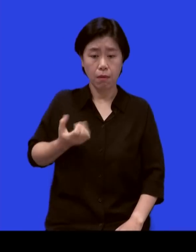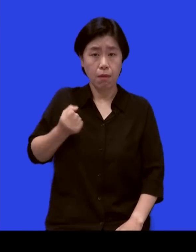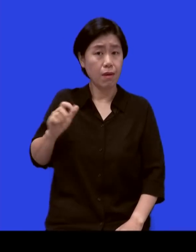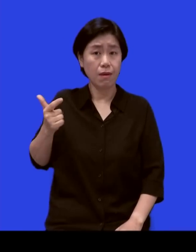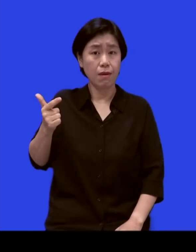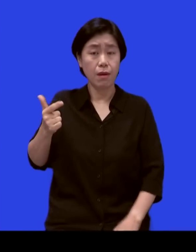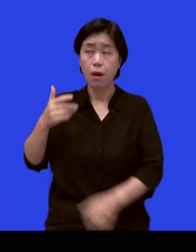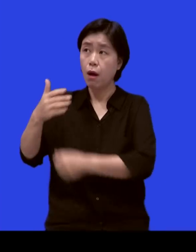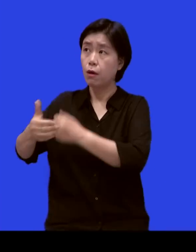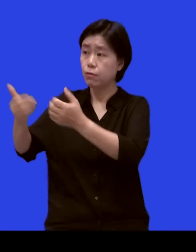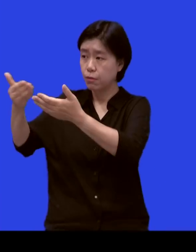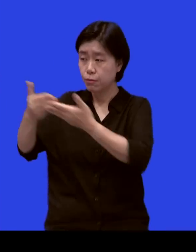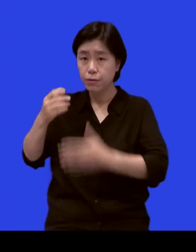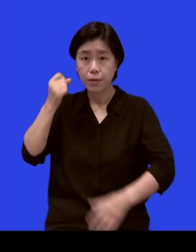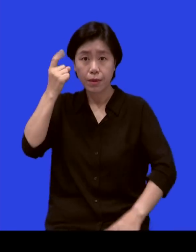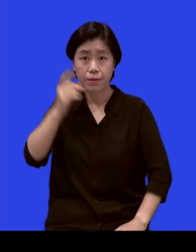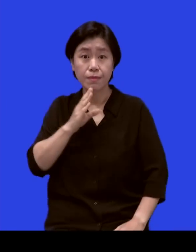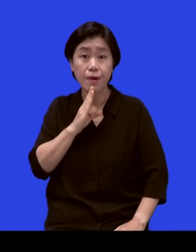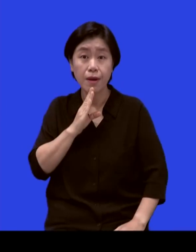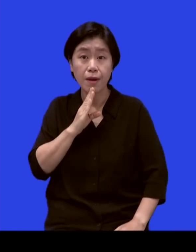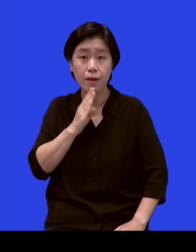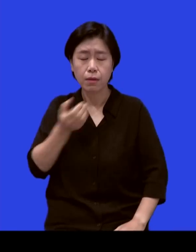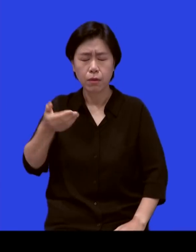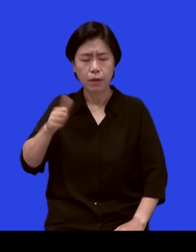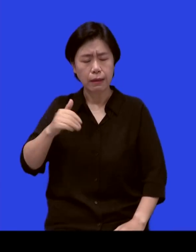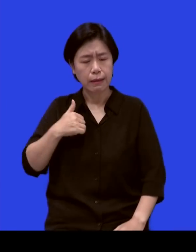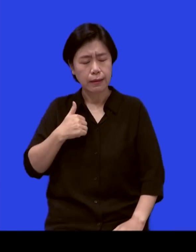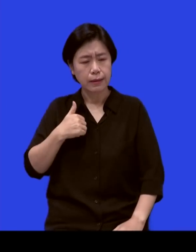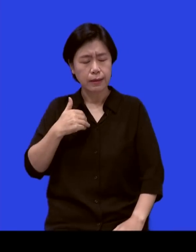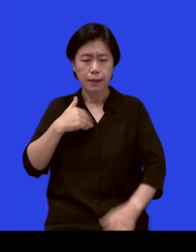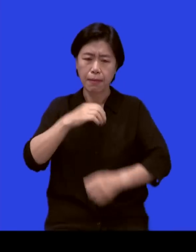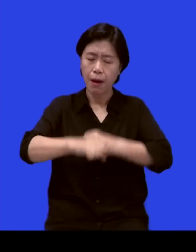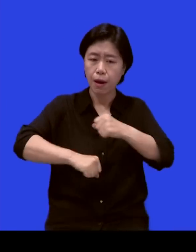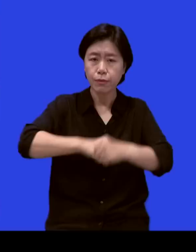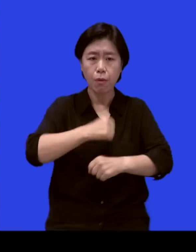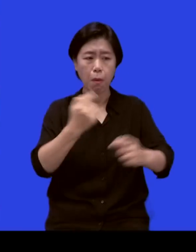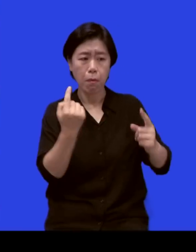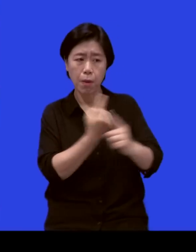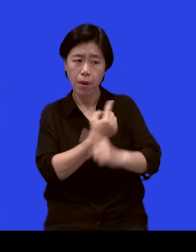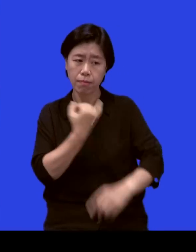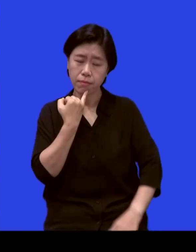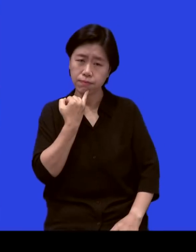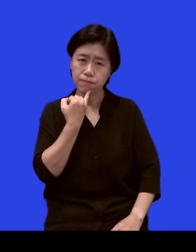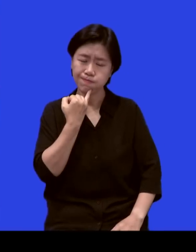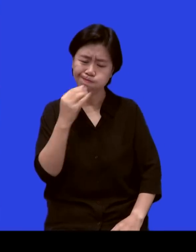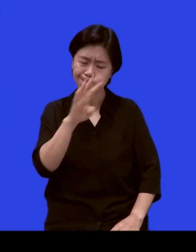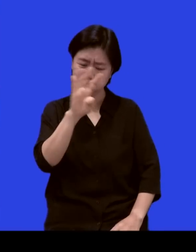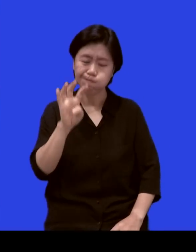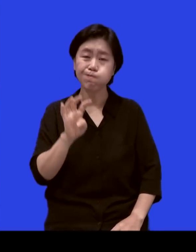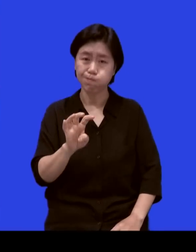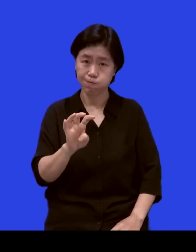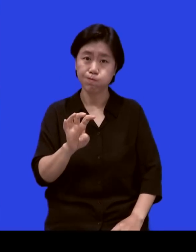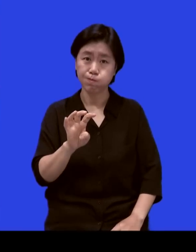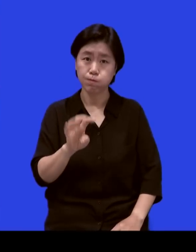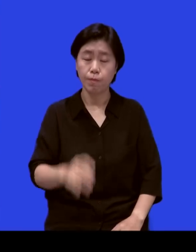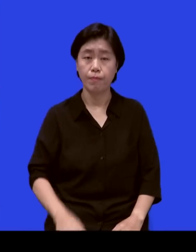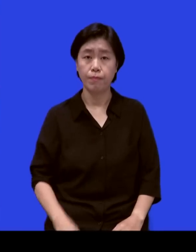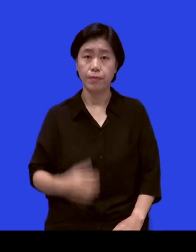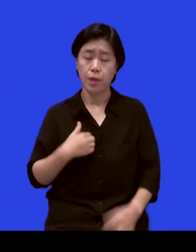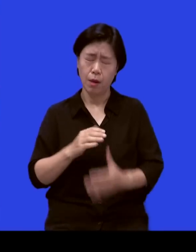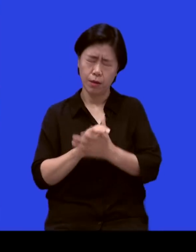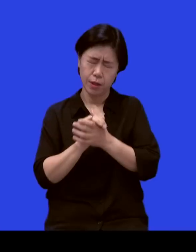주신 선물이라고 생각하는데 그 선물에 내가 먹칠을 하면 안 되지 않나라는 생각이 자꾸 드는 거예요. 그래서 저는 기도 사실 많이